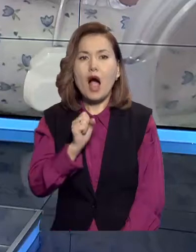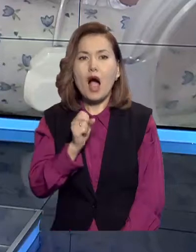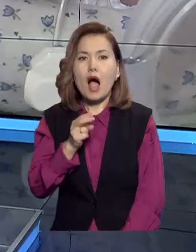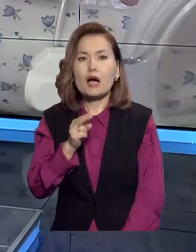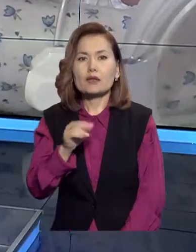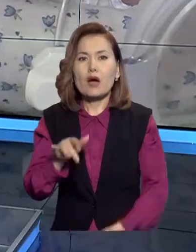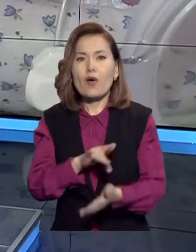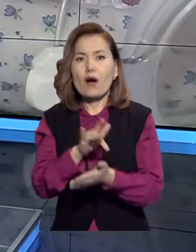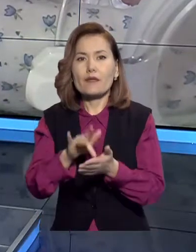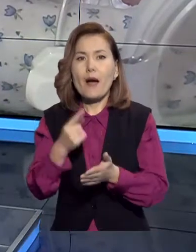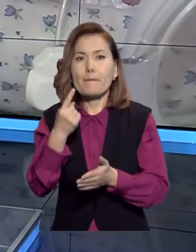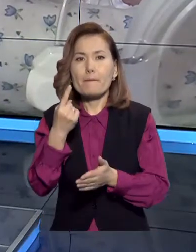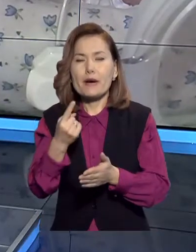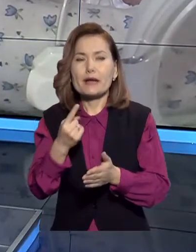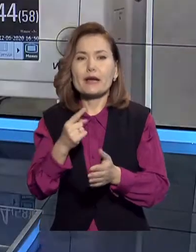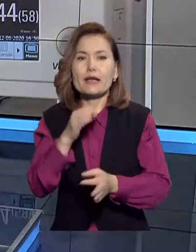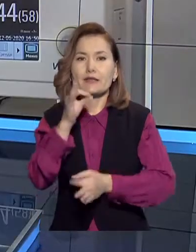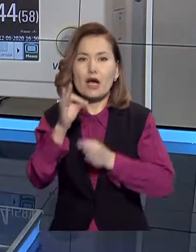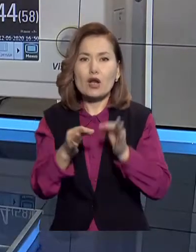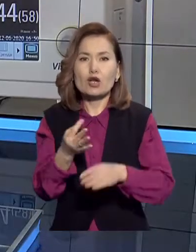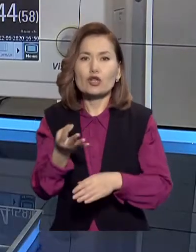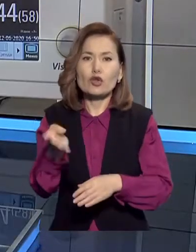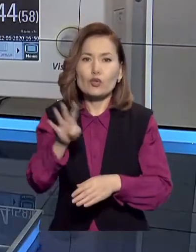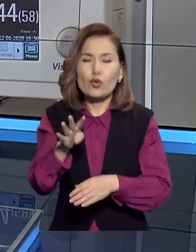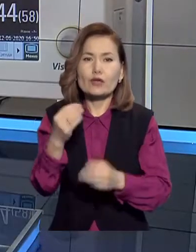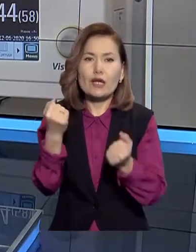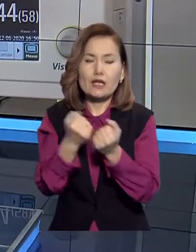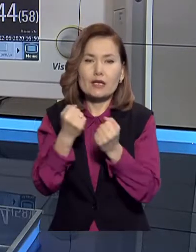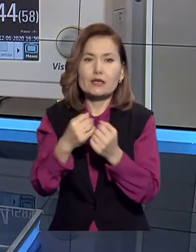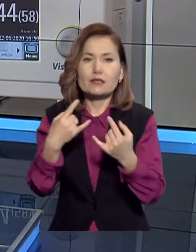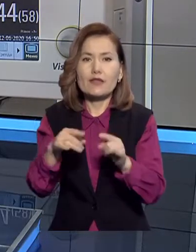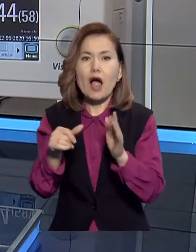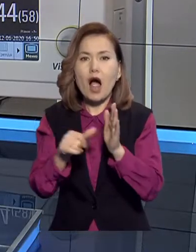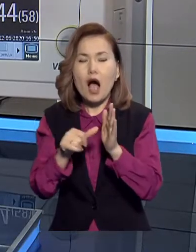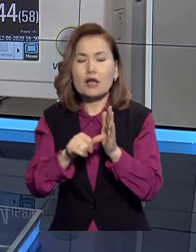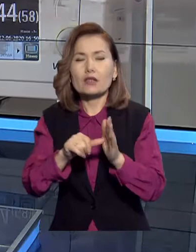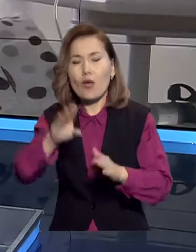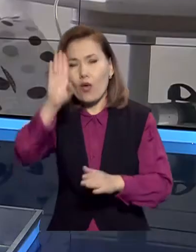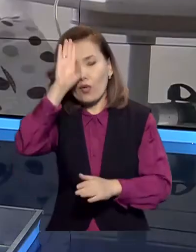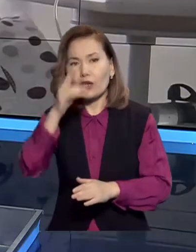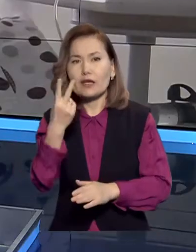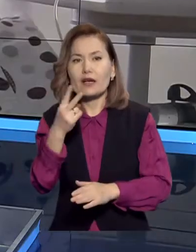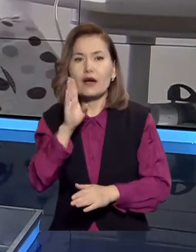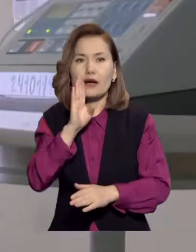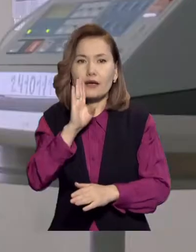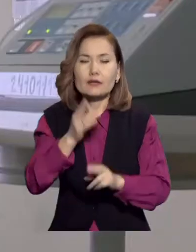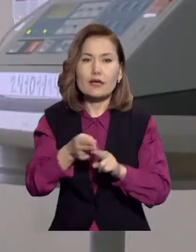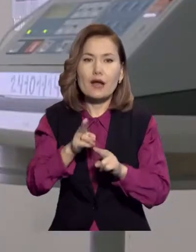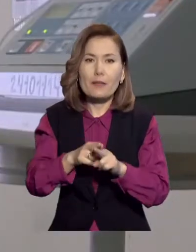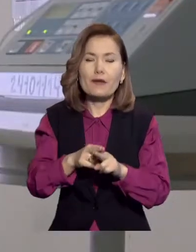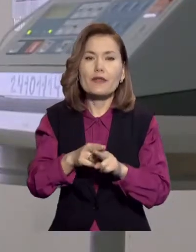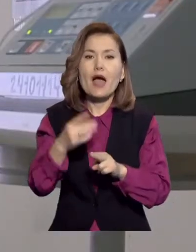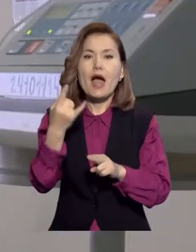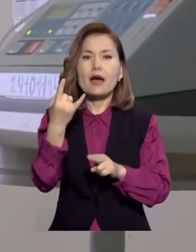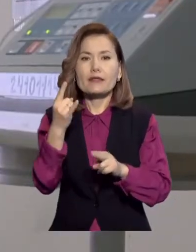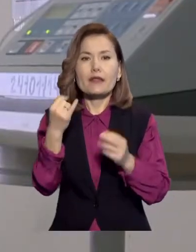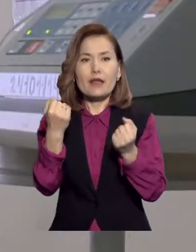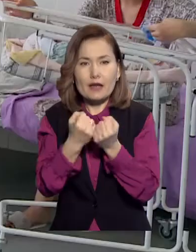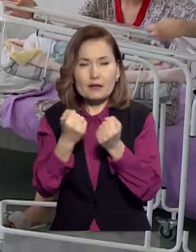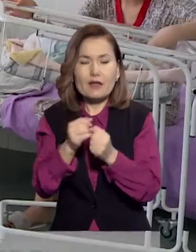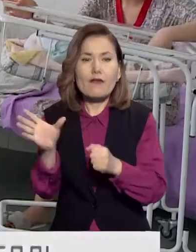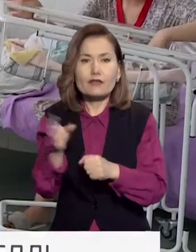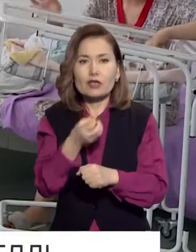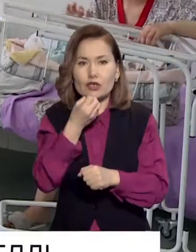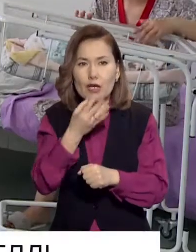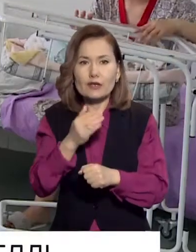Тауда бір тәулікте 4 егіз дүниеге келді. Оның 6-ауы ұл, 2-еуі қыз бала. Дәрігерлердің айтуынша, нәрестелердің жағдайы қалыпты.